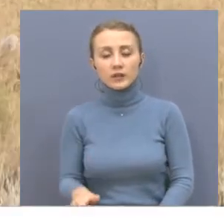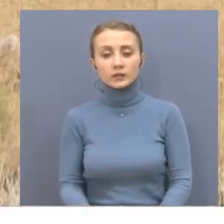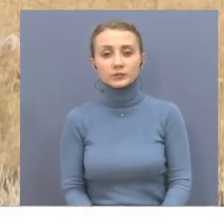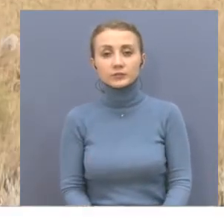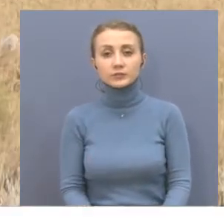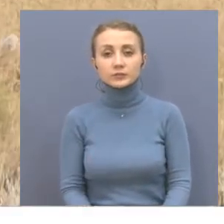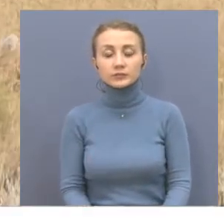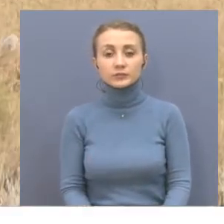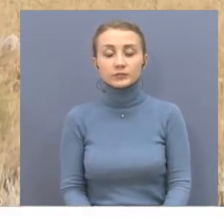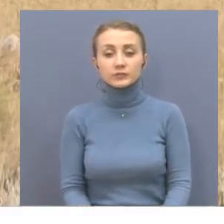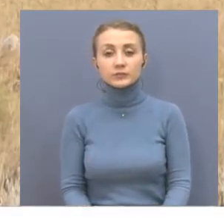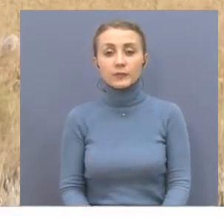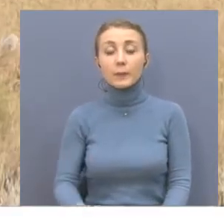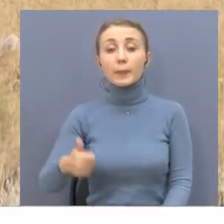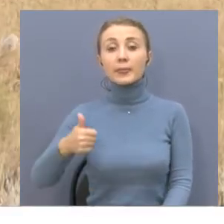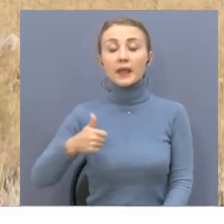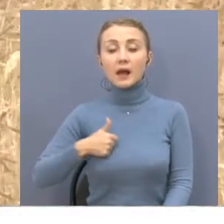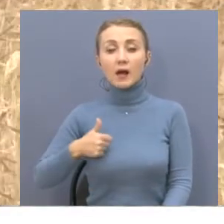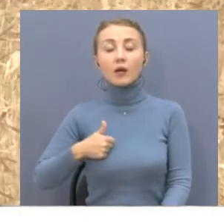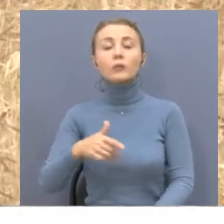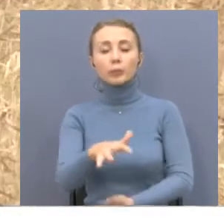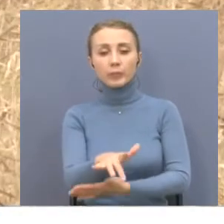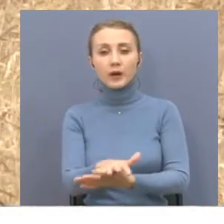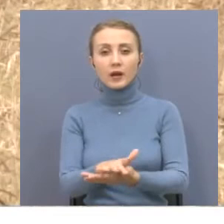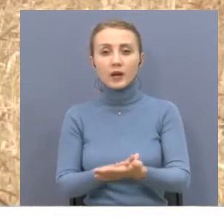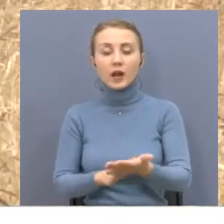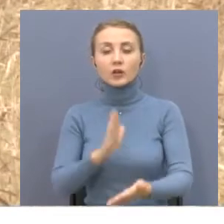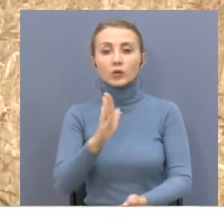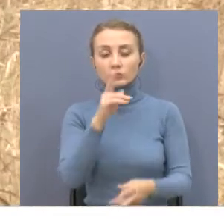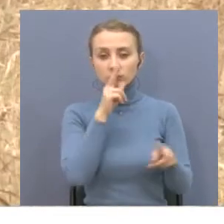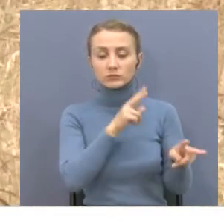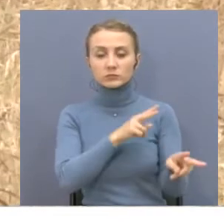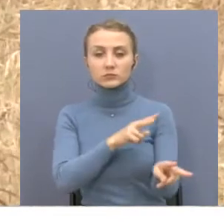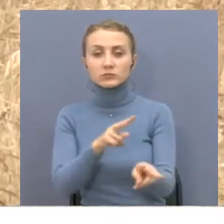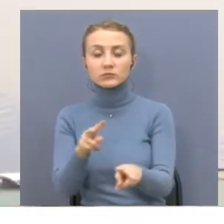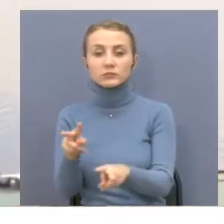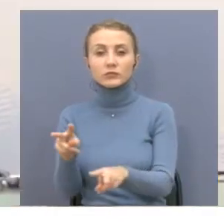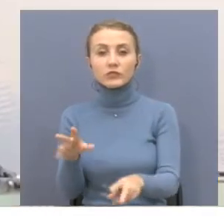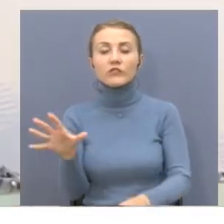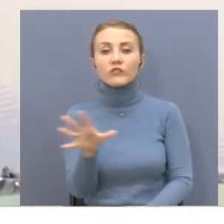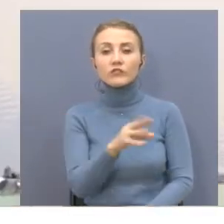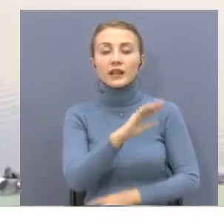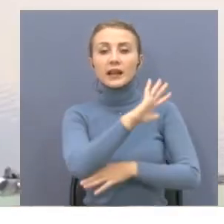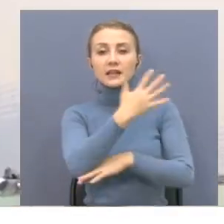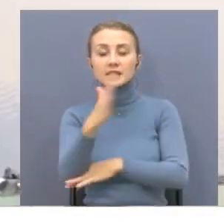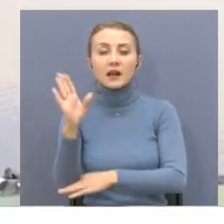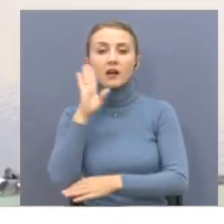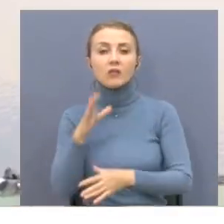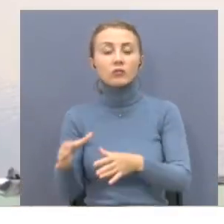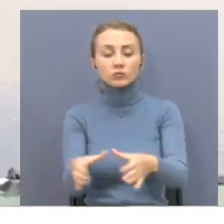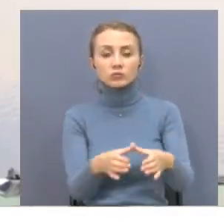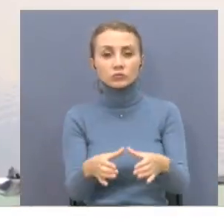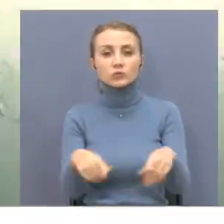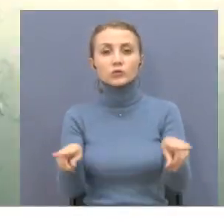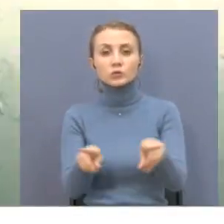Қорықшылармен бірлескен жұмысты тәртіп сақшылары алдағы уақытта да жалғасады. Және барлық орман шаруашылықтары ерекше бақылауға алынбақ. Жүрсін Өмірзе,